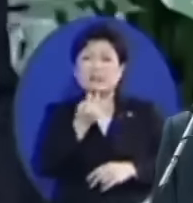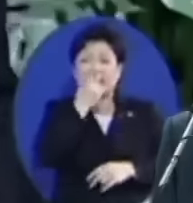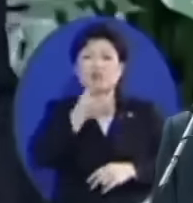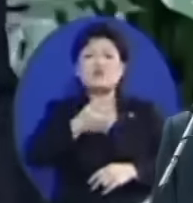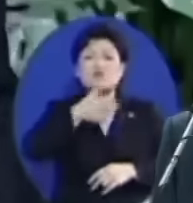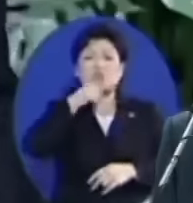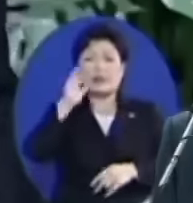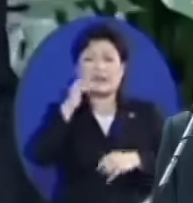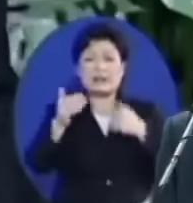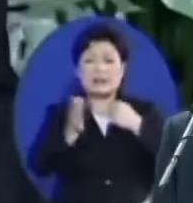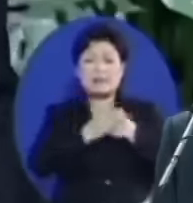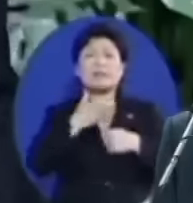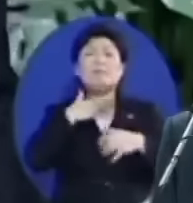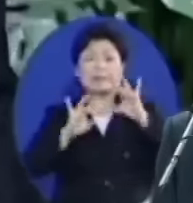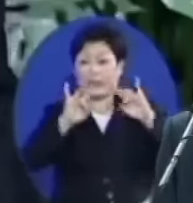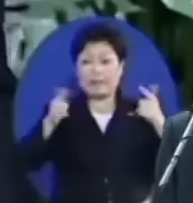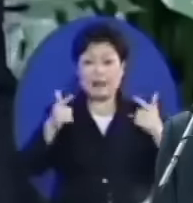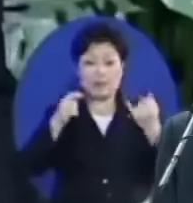목마르지 아니하다니까.